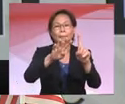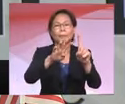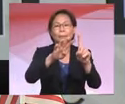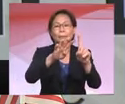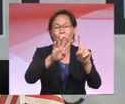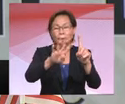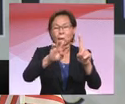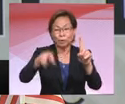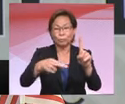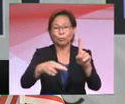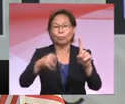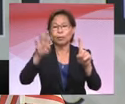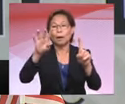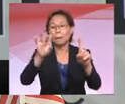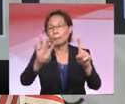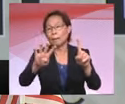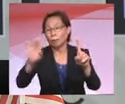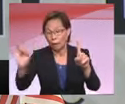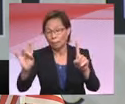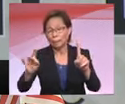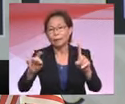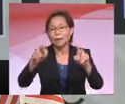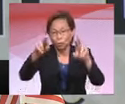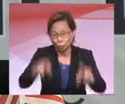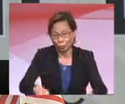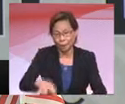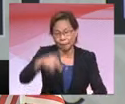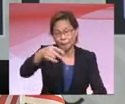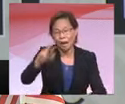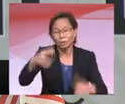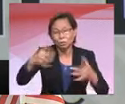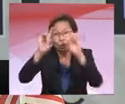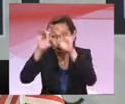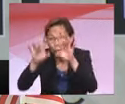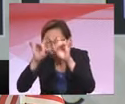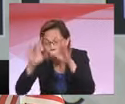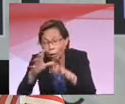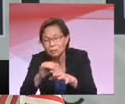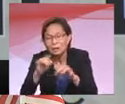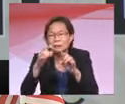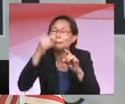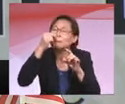104,188 rakyat dan pemastautin tetap telah disaring dan diuji, di mana